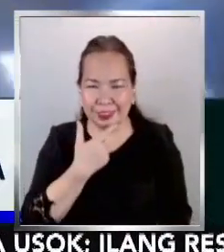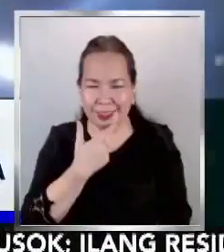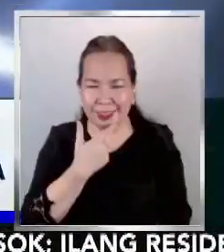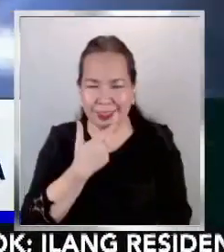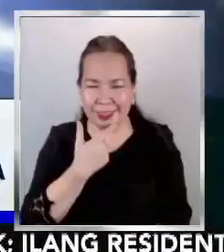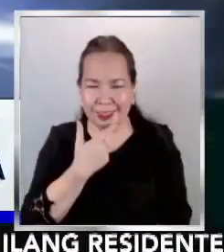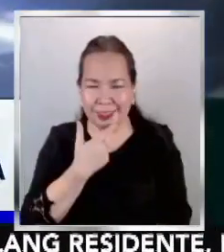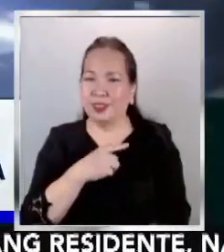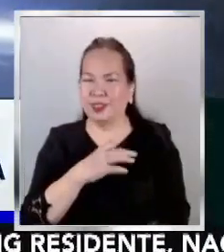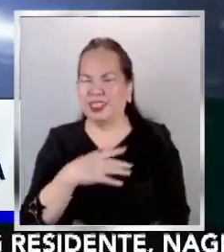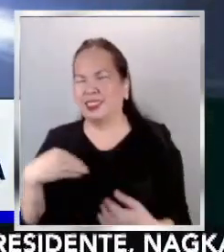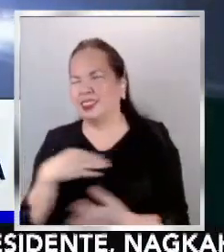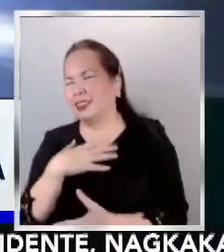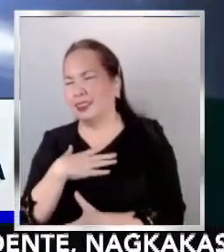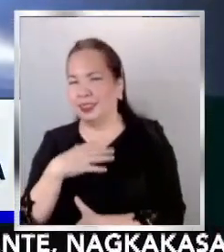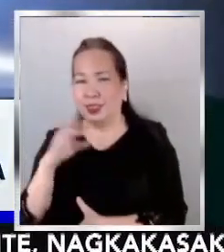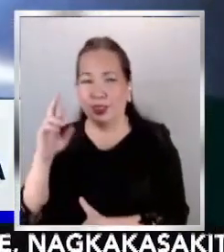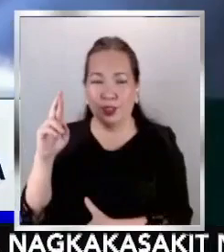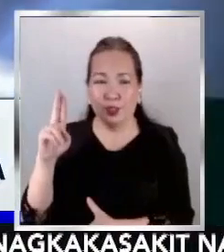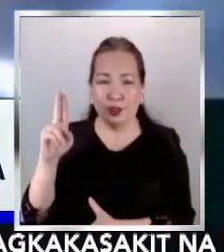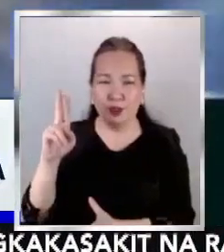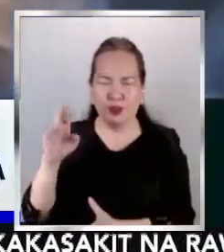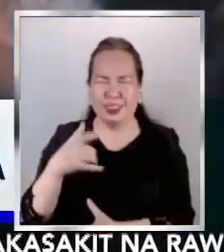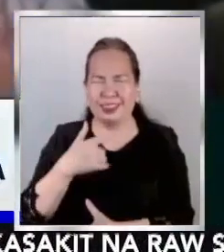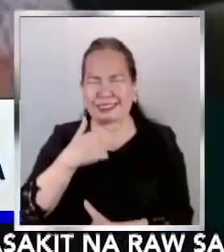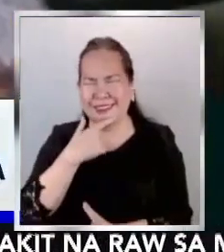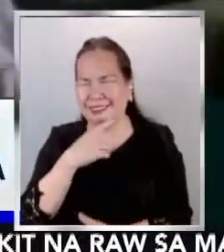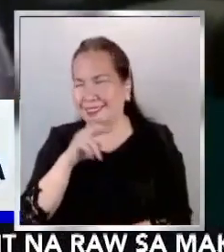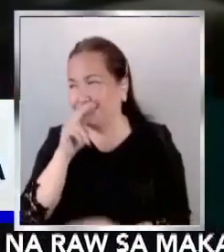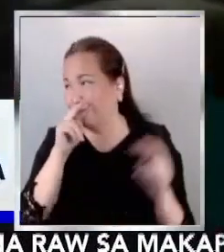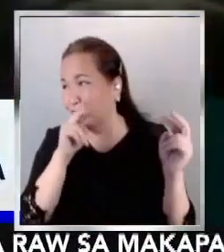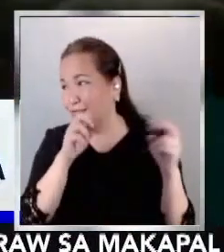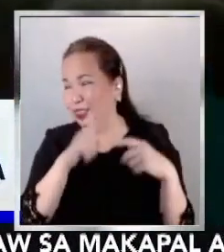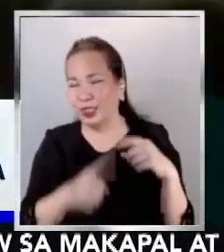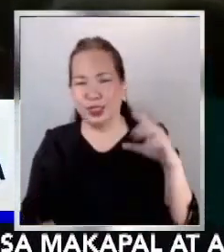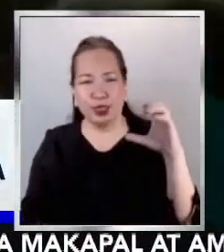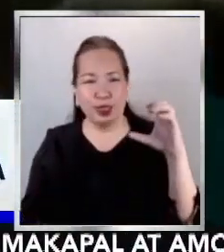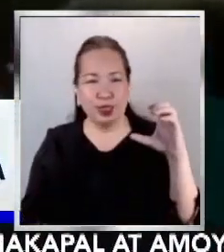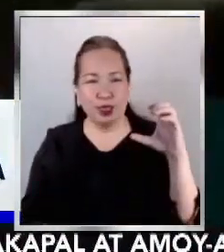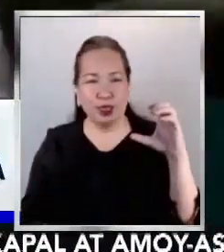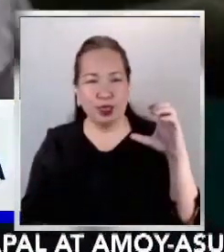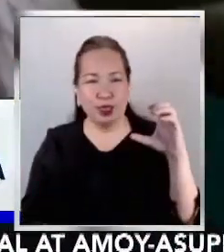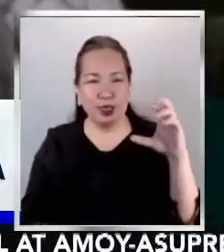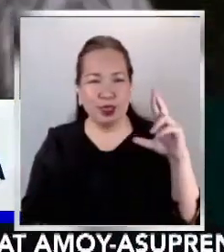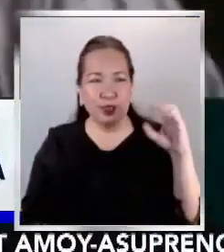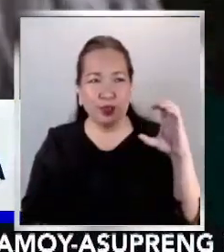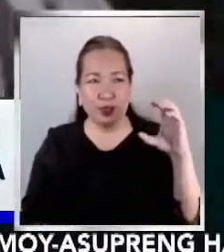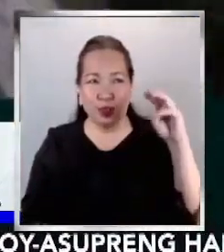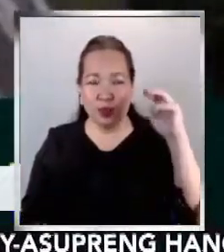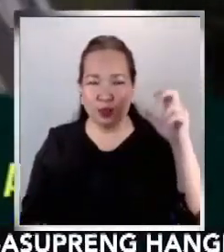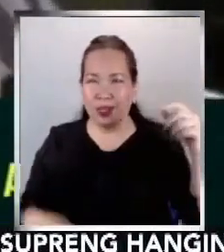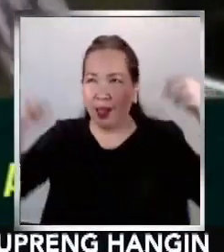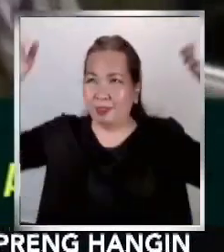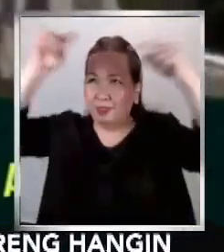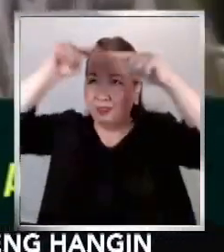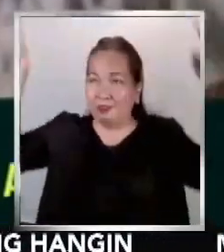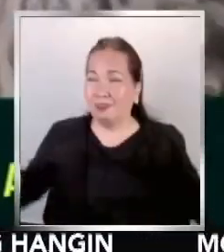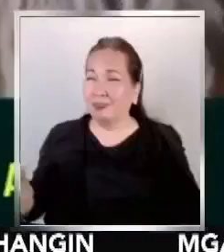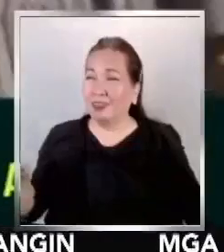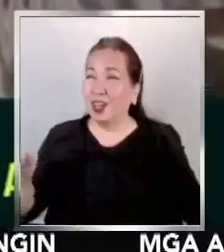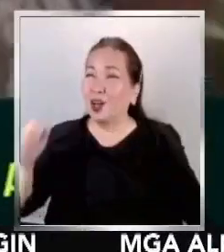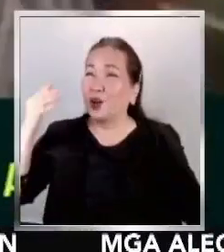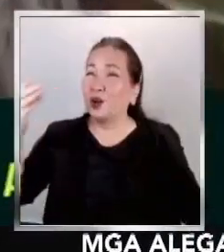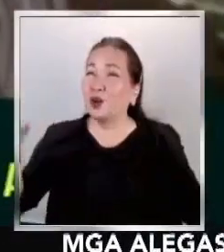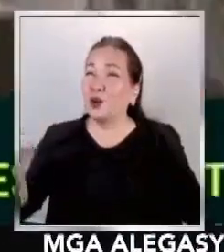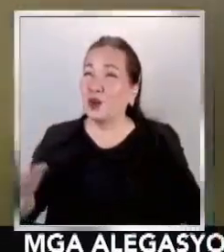Hindi napigilan ni Ruru na matawa nang makita niya si Crocman na may patarpaulin at welcome back gift pang